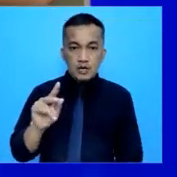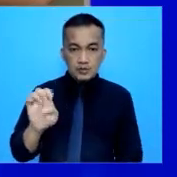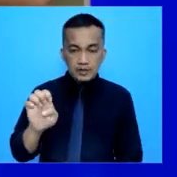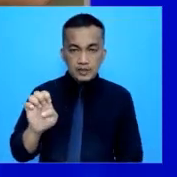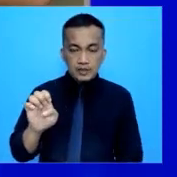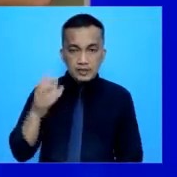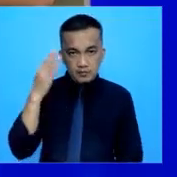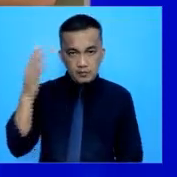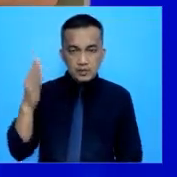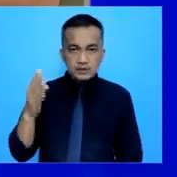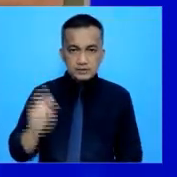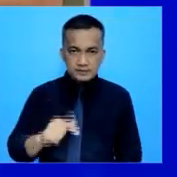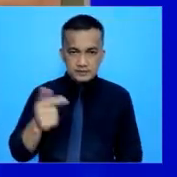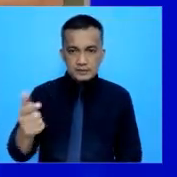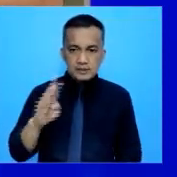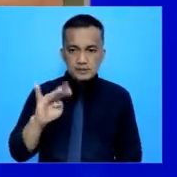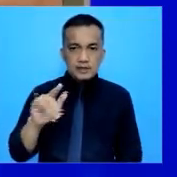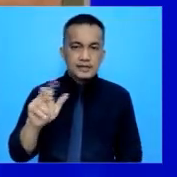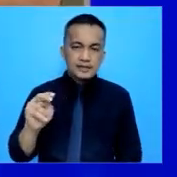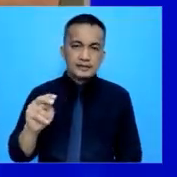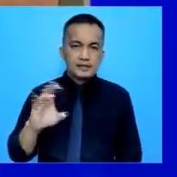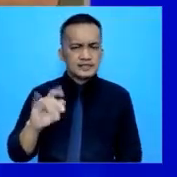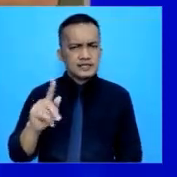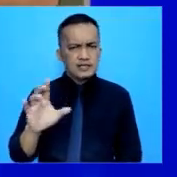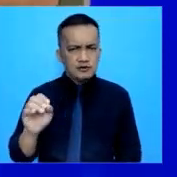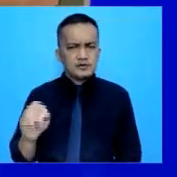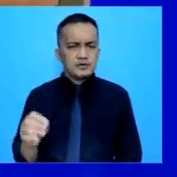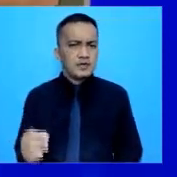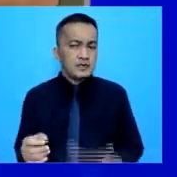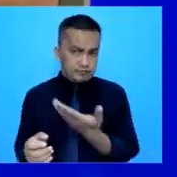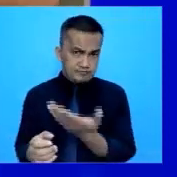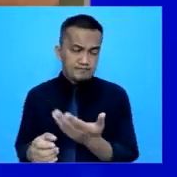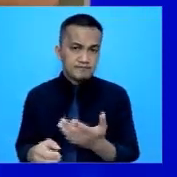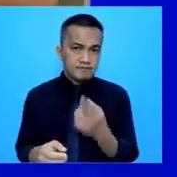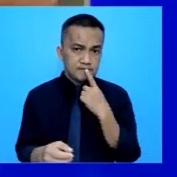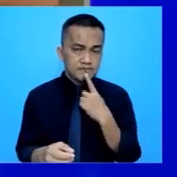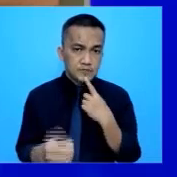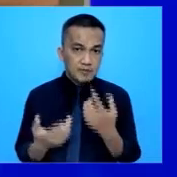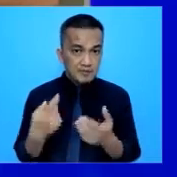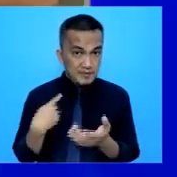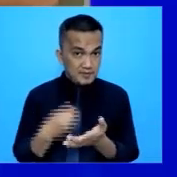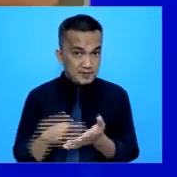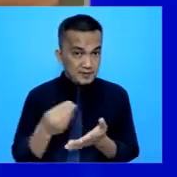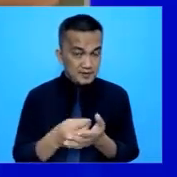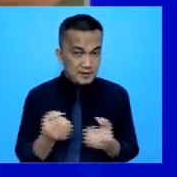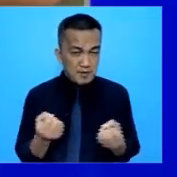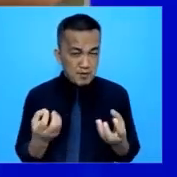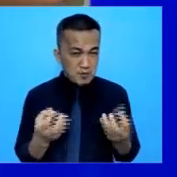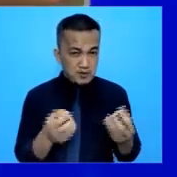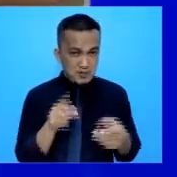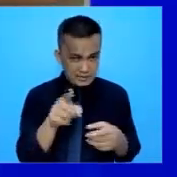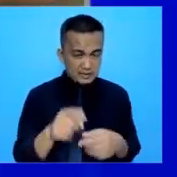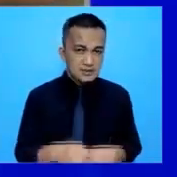balitang yan si Brian Castillo. Brian, may mga buwibili pa ba ng mga paputok dyan sa kasalukuyan?